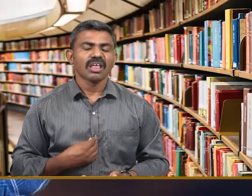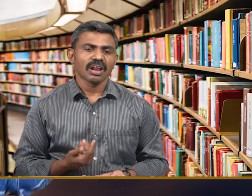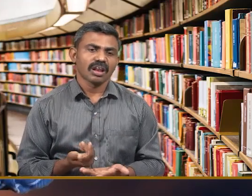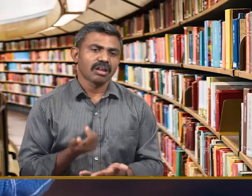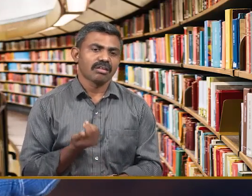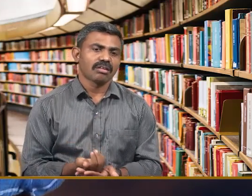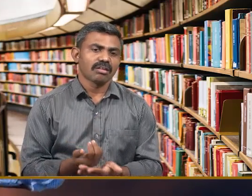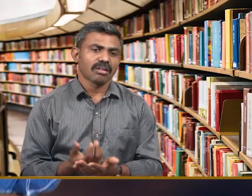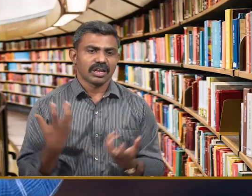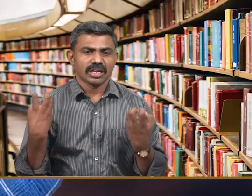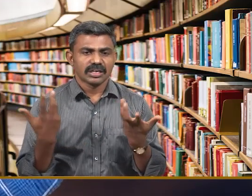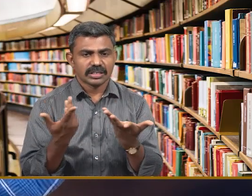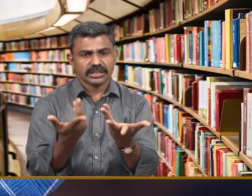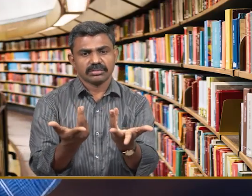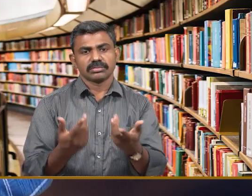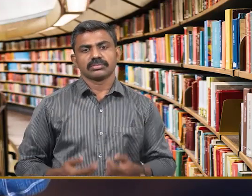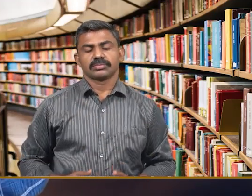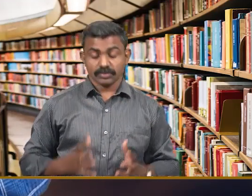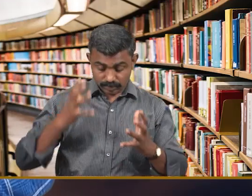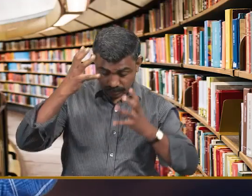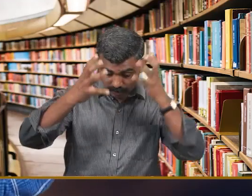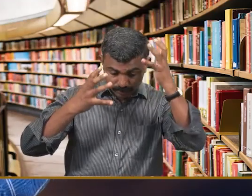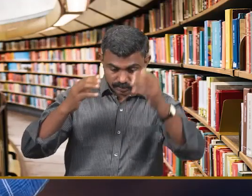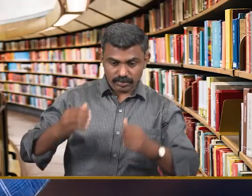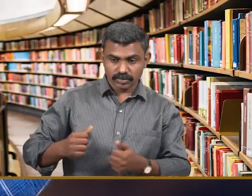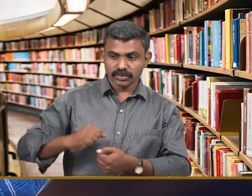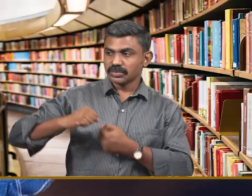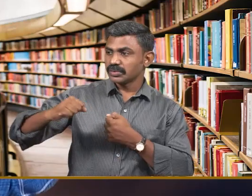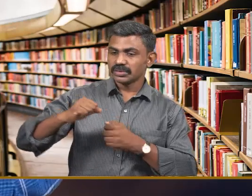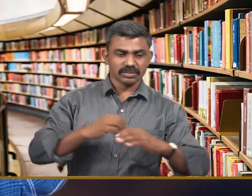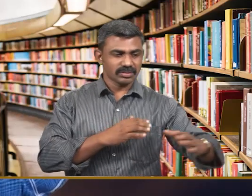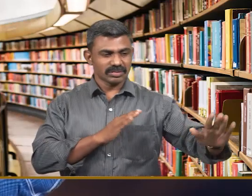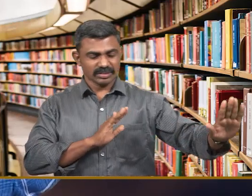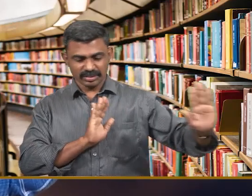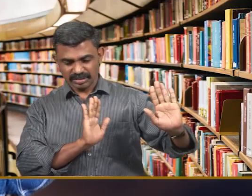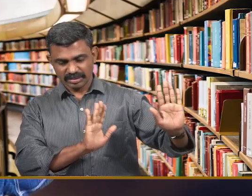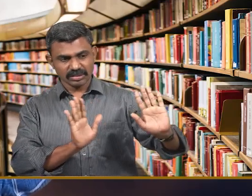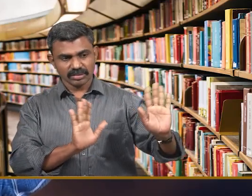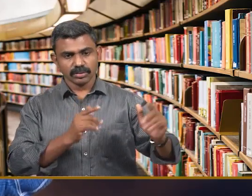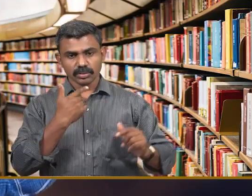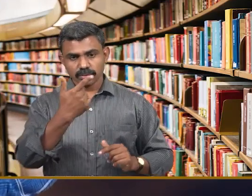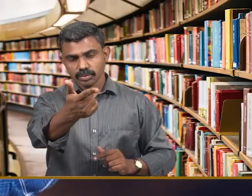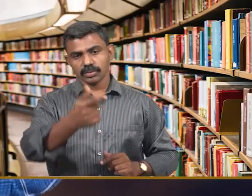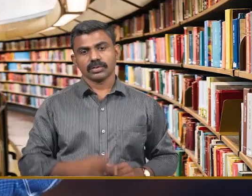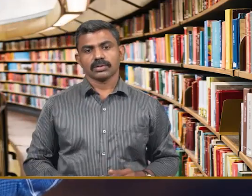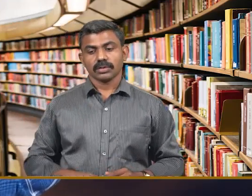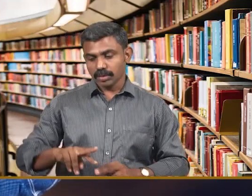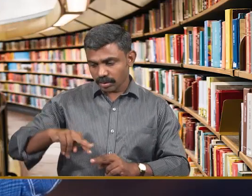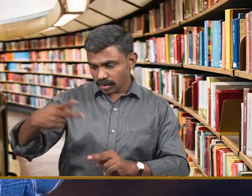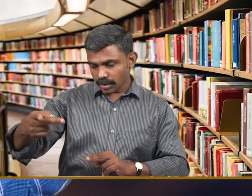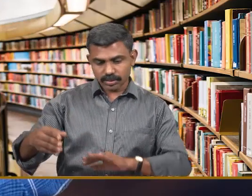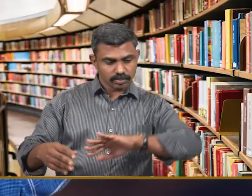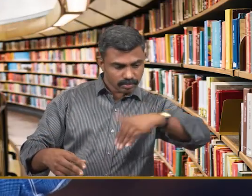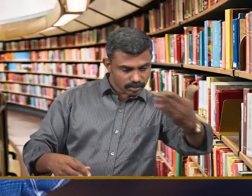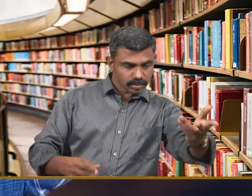இருந்துச்சு. அதனால் இந்த இதில் வந்து ஒரு பெரிய குழப்பம் ஏற்பட்டதுனால உலக நாடுகள் இதை வந்து எதிர்த்தாங்க. இங்கிலாந்து என்ன பண்ணாங்கன்னா இந்த நாணய முறையை விட்டுட்டு அவங்க அடுத்த